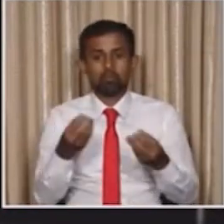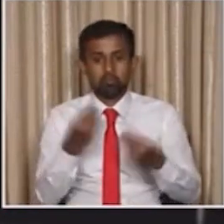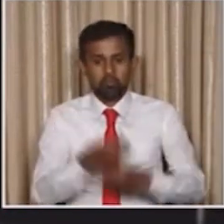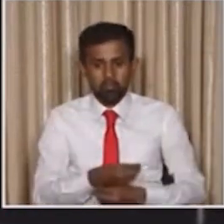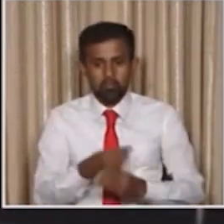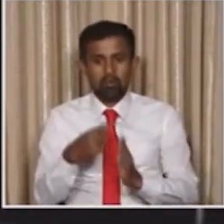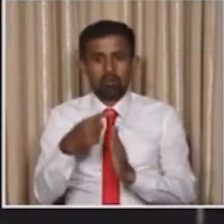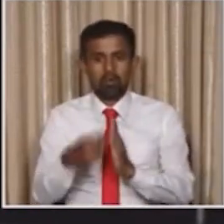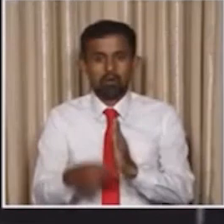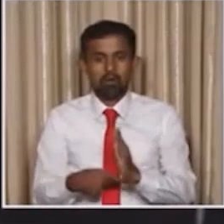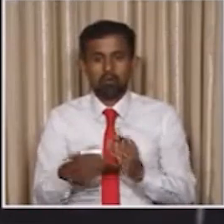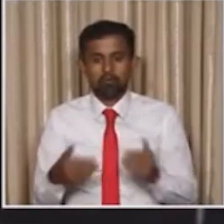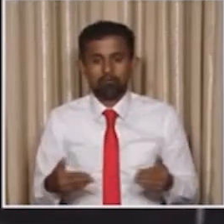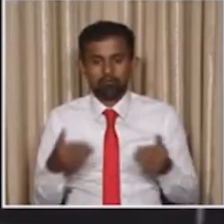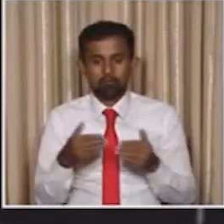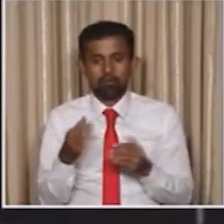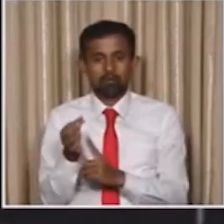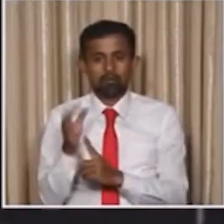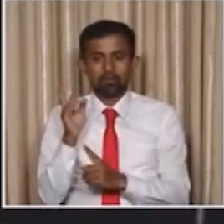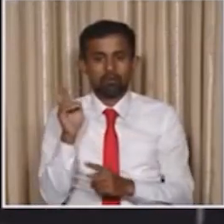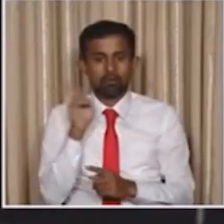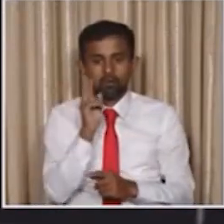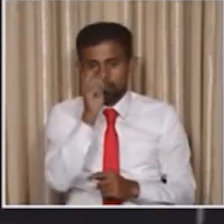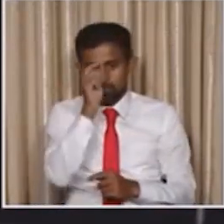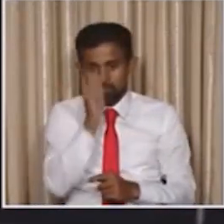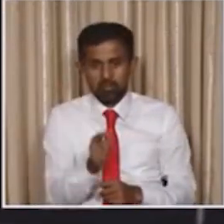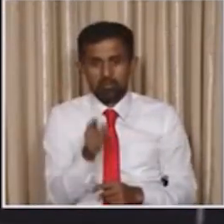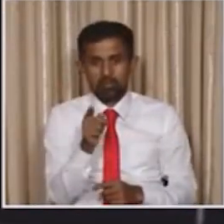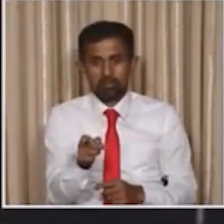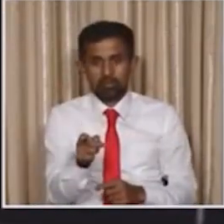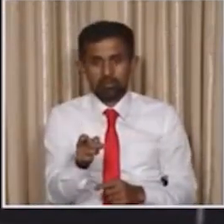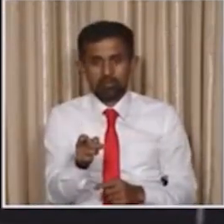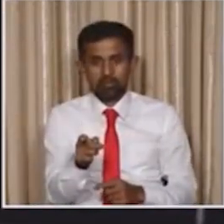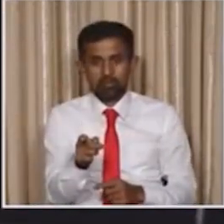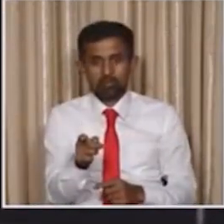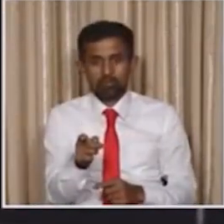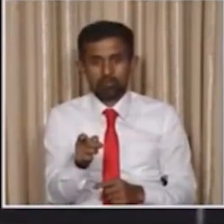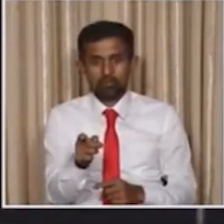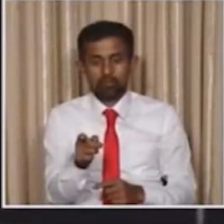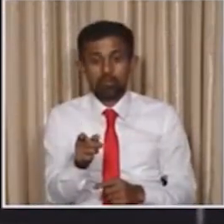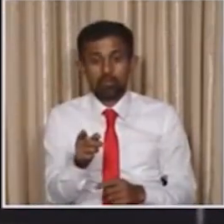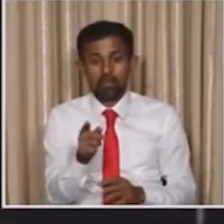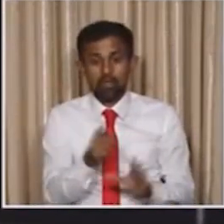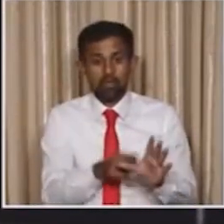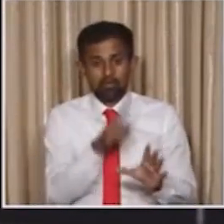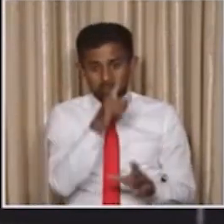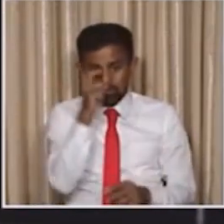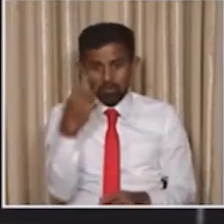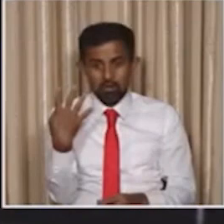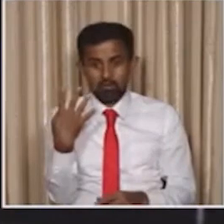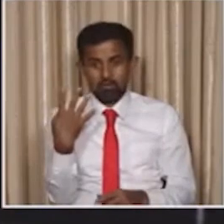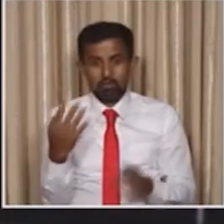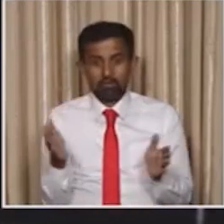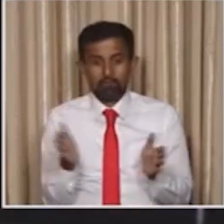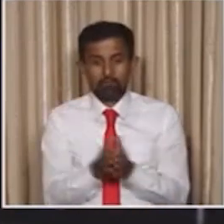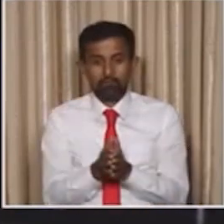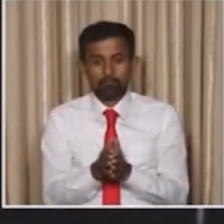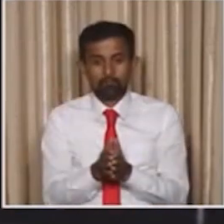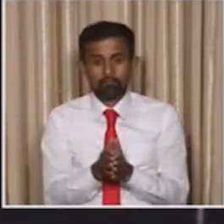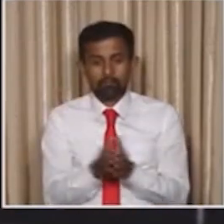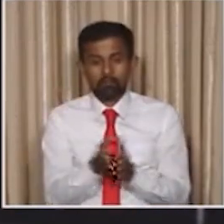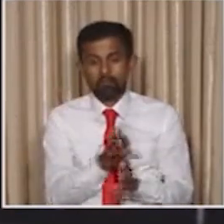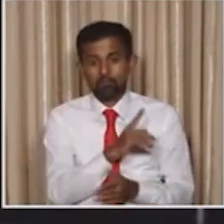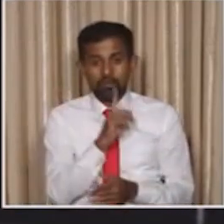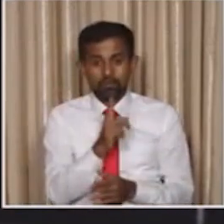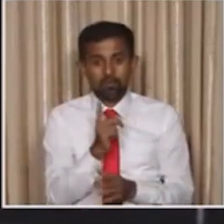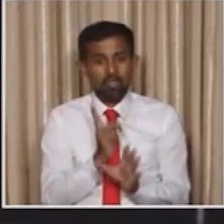ඌරටක් වර්තමාන ජනාධිපති රනිල් වික්‍රමසිංහ මැතිතුමාට. එතුමා අවුරුද්දයි මාස 4ක් ඇතුළත අර මම සඳහන්